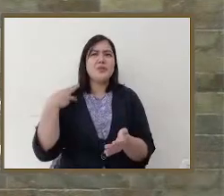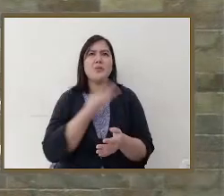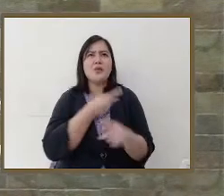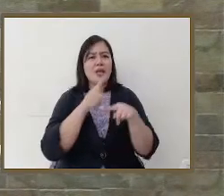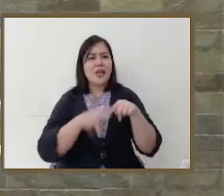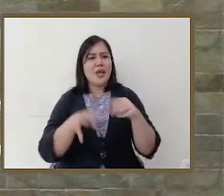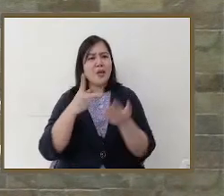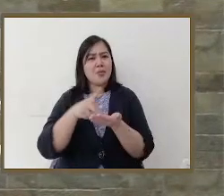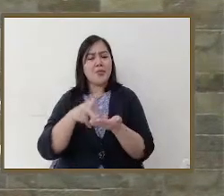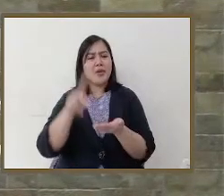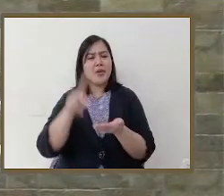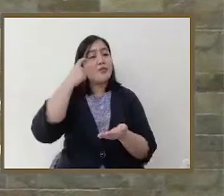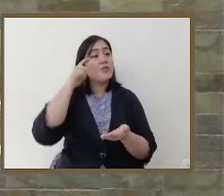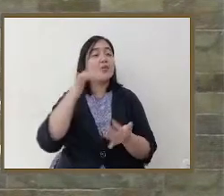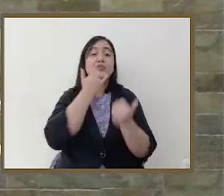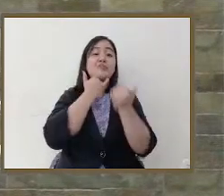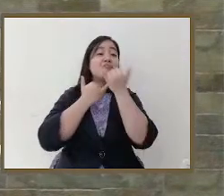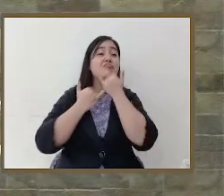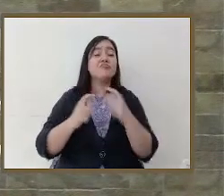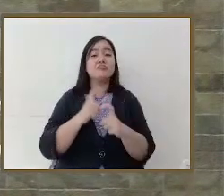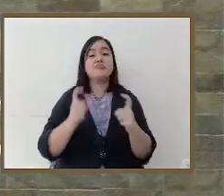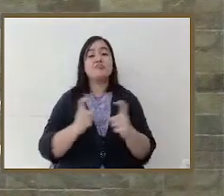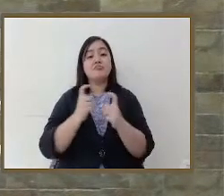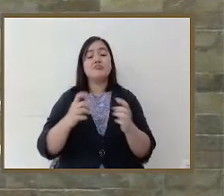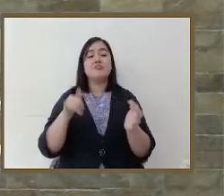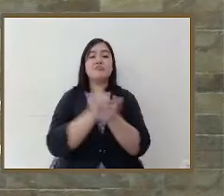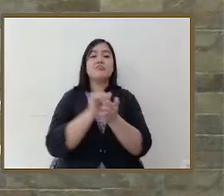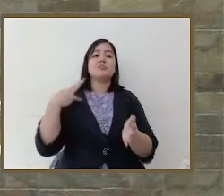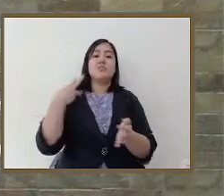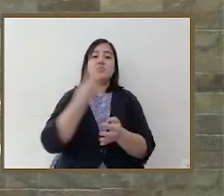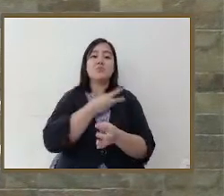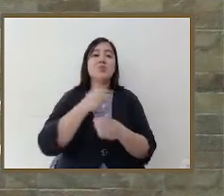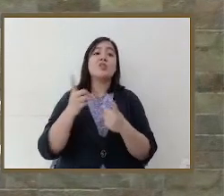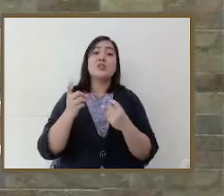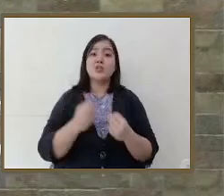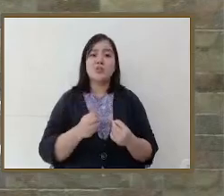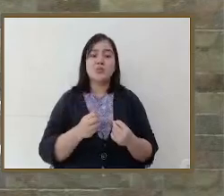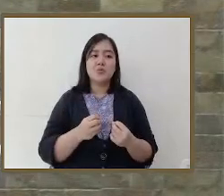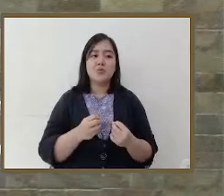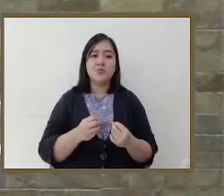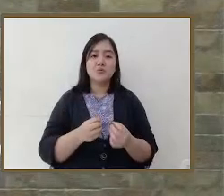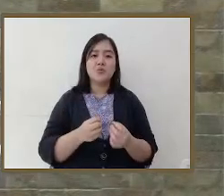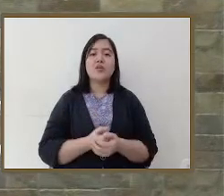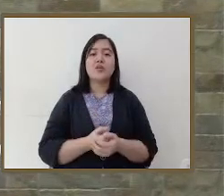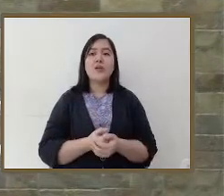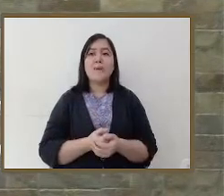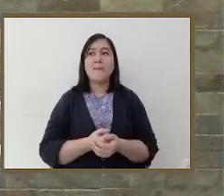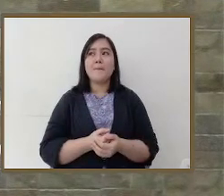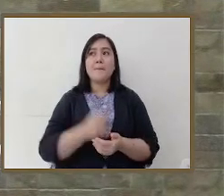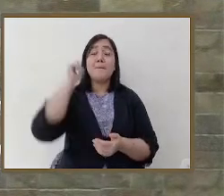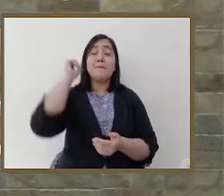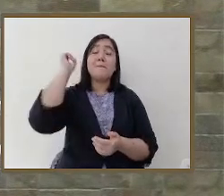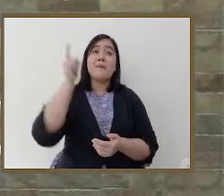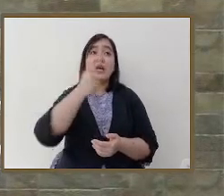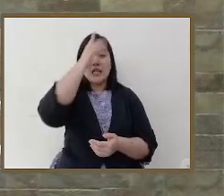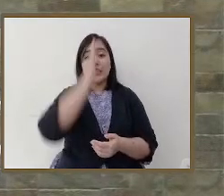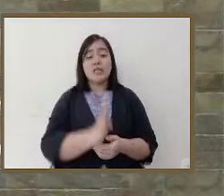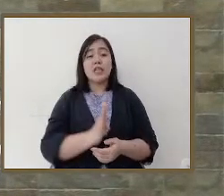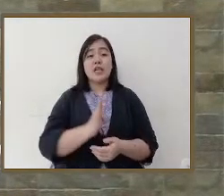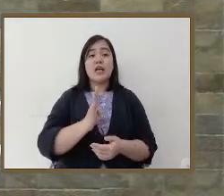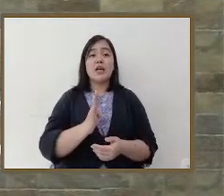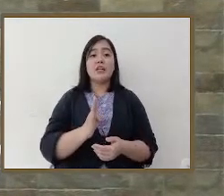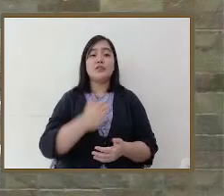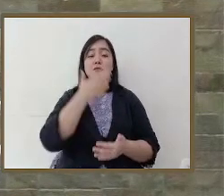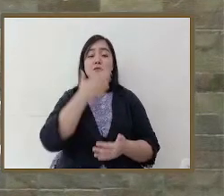Alam mo ba ngayon na pwede ka nang mamatay, pero ang kabutihan ko yung nag-manifest na naman sa inyo, pinahayag ko sa iyo ang aking kabutihan, hindi ka pa rin namatay.